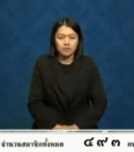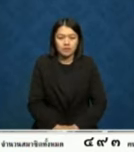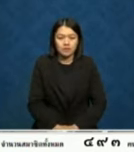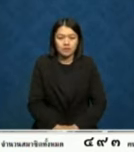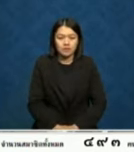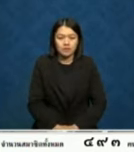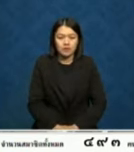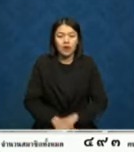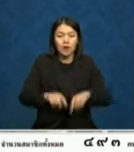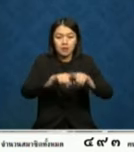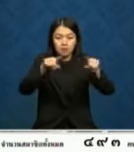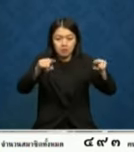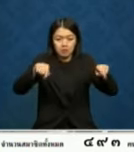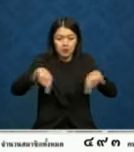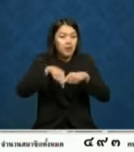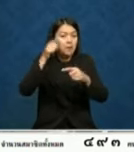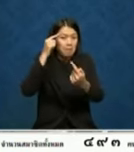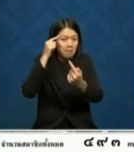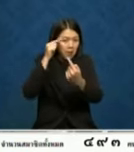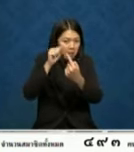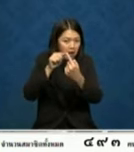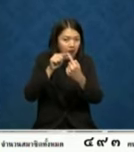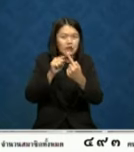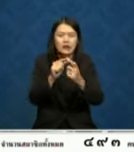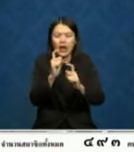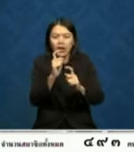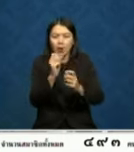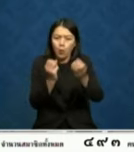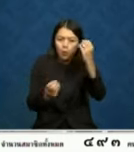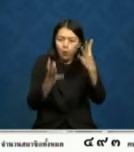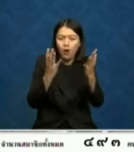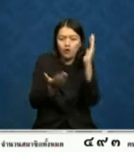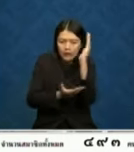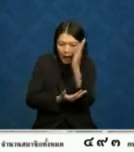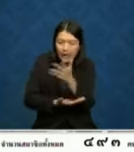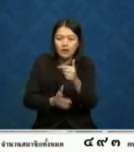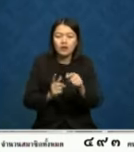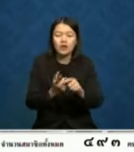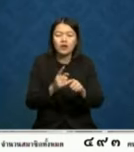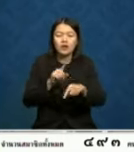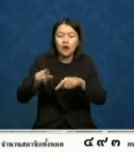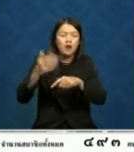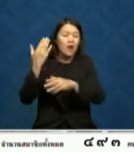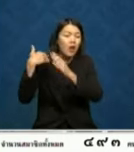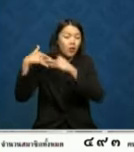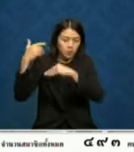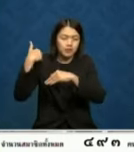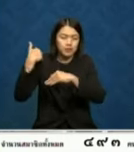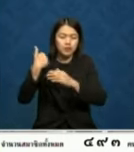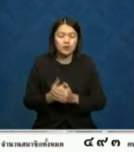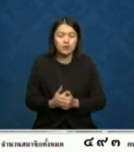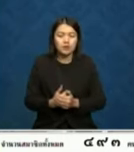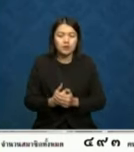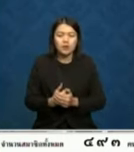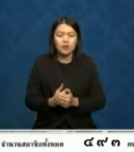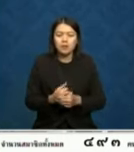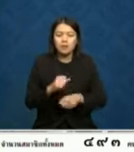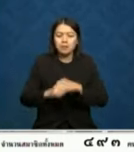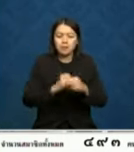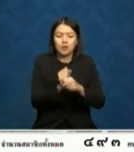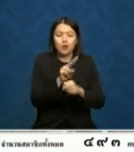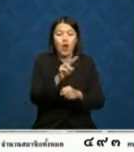พื้นที่เป้าหมายที่มีความเสี่ยงต่อการบุกรุกและทำลายทรัพยากรธรรมชาติและสิ่งแวดล้อมที่ผ่านมาในตัวชี้วัดปี